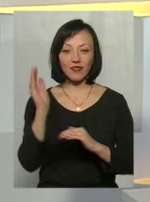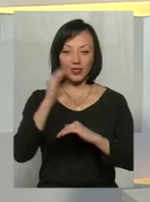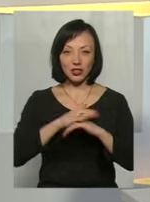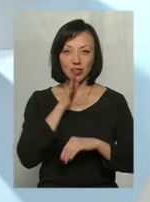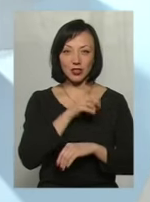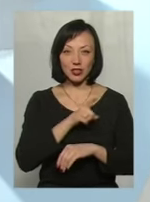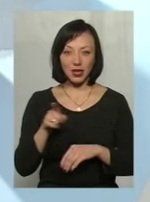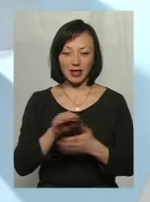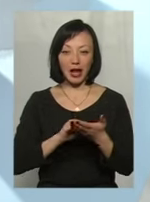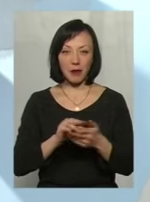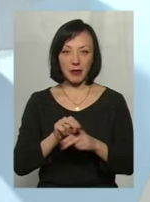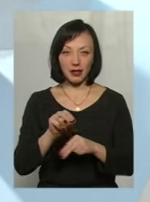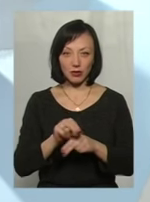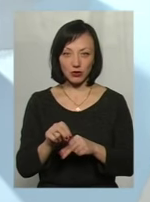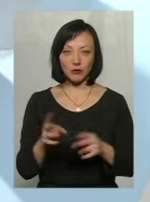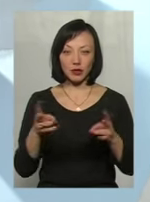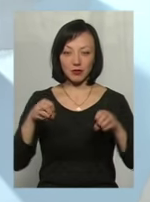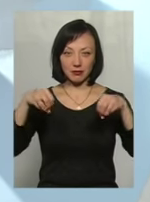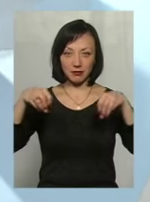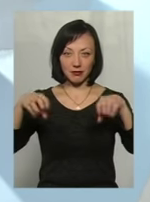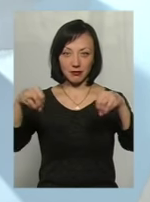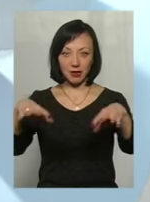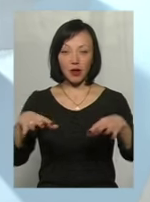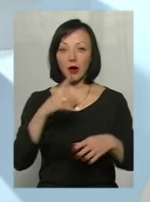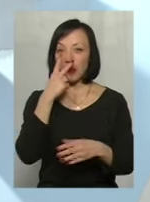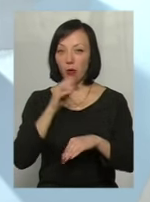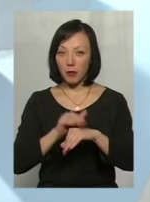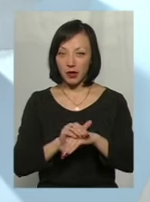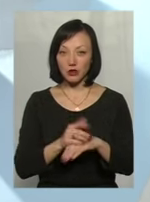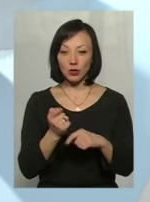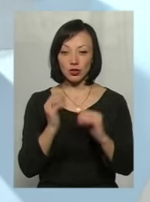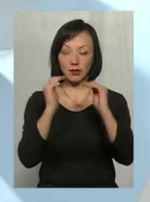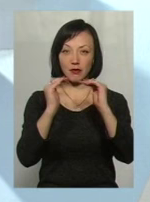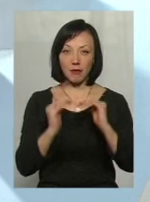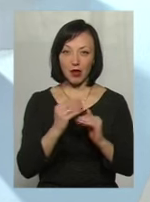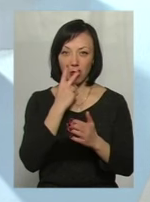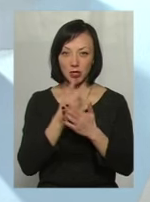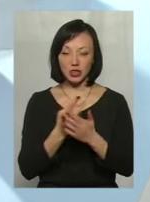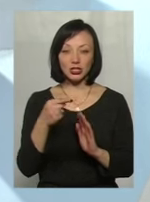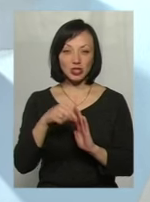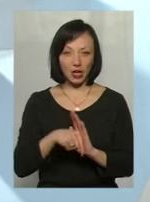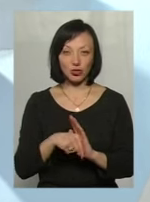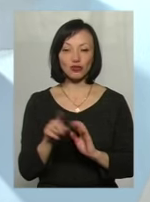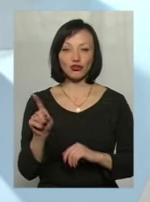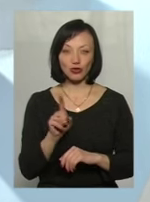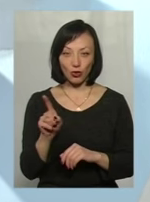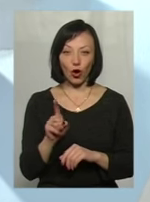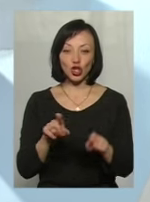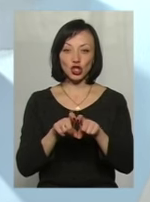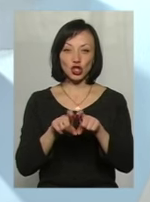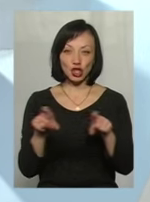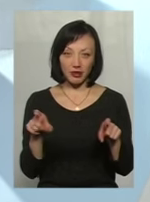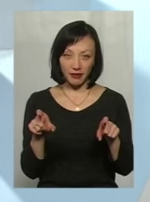час репетиторство проходить і потрібно включати світло. Ми помітили, що трошки впали показники. Це означає, що воно, очевидно, з шкіл